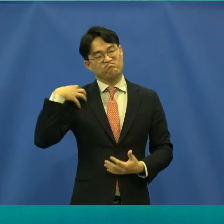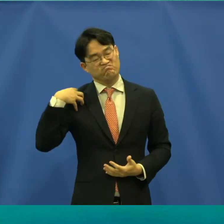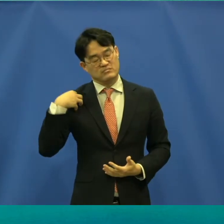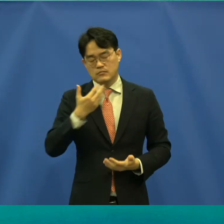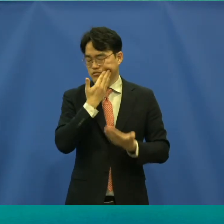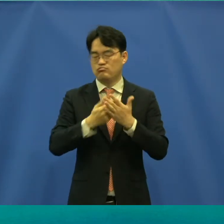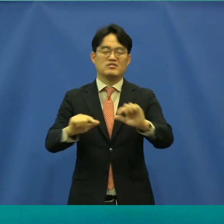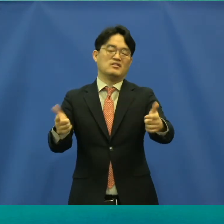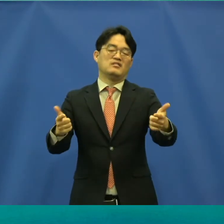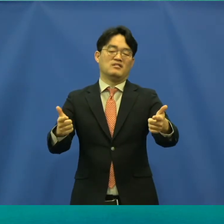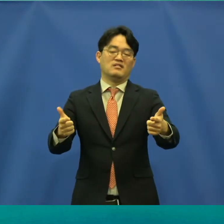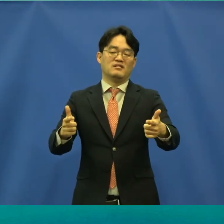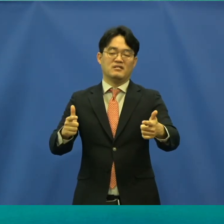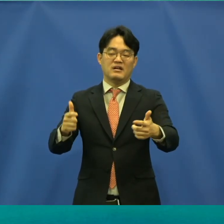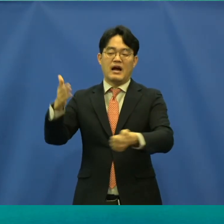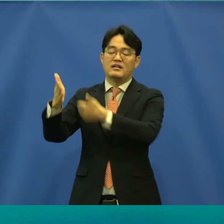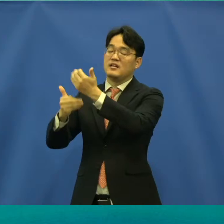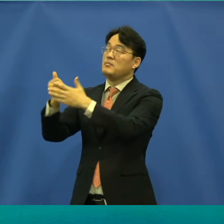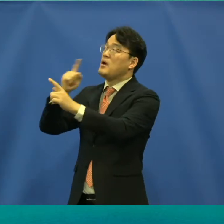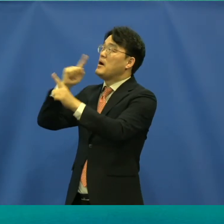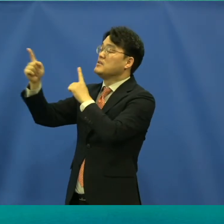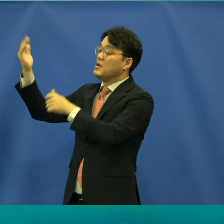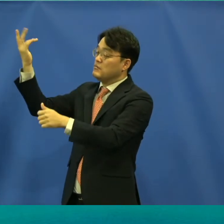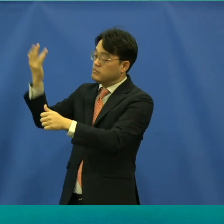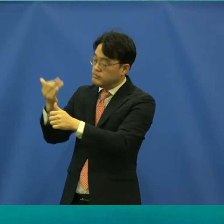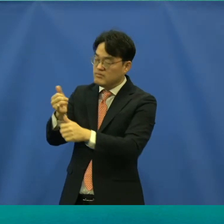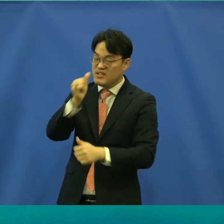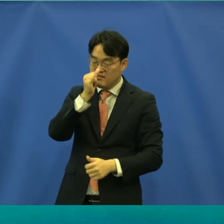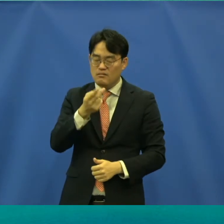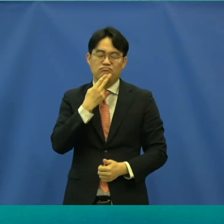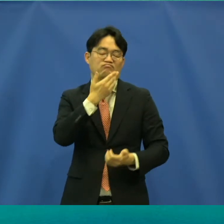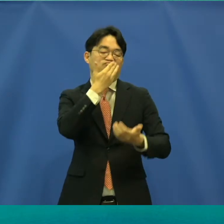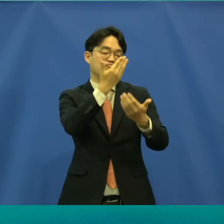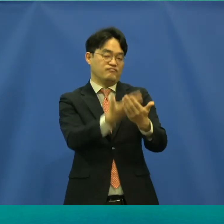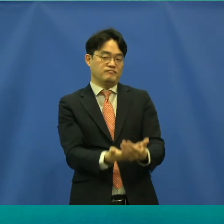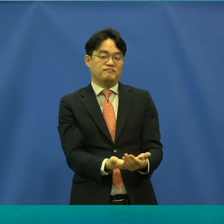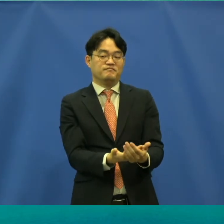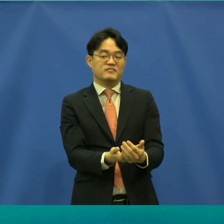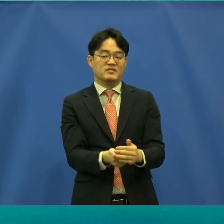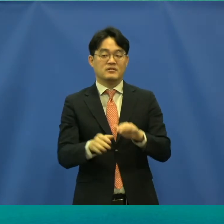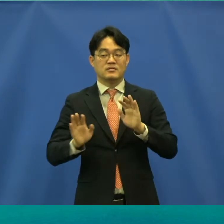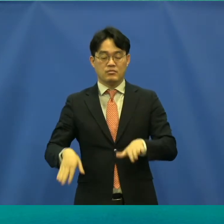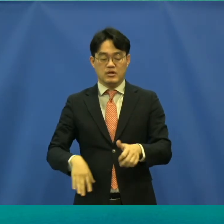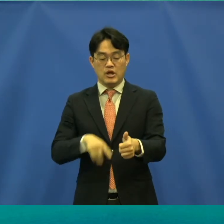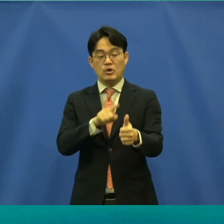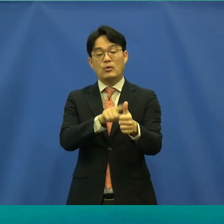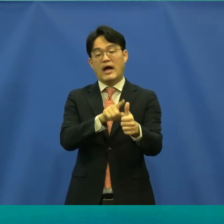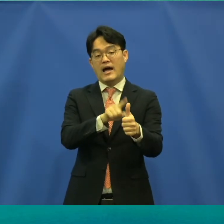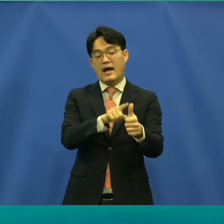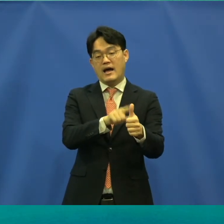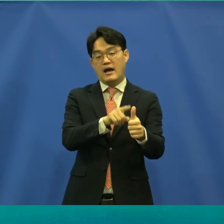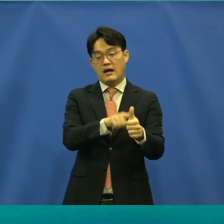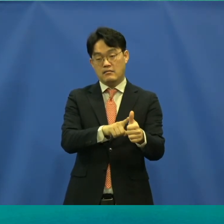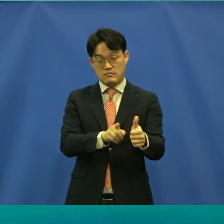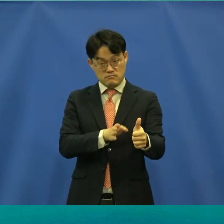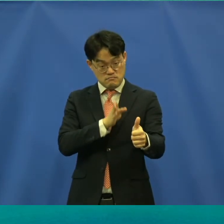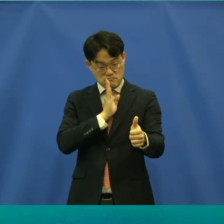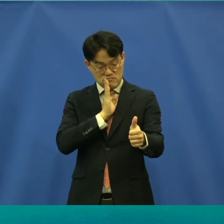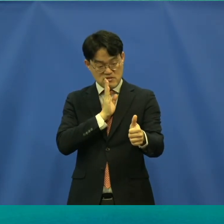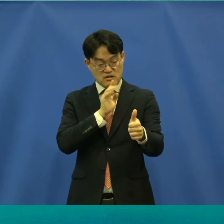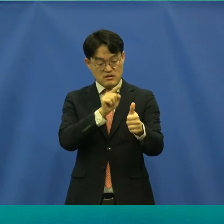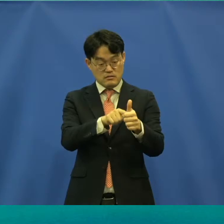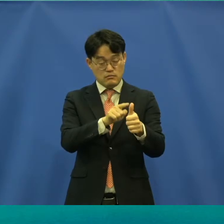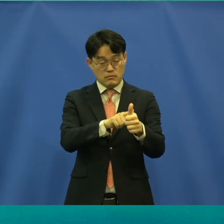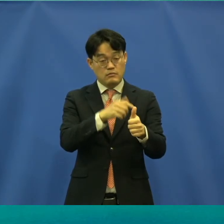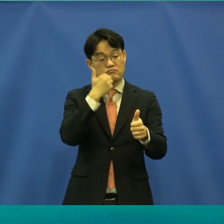그래서 오늘 아미떼의 아들 요나라는 말은 실제적인 인물이고, 그 인물 요나에게 임했다.